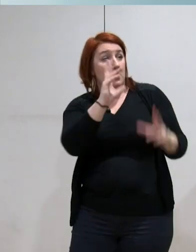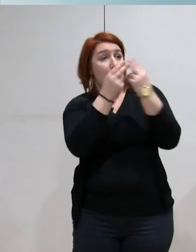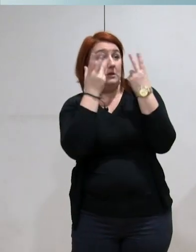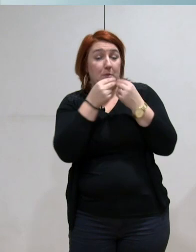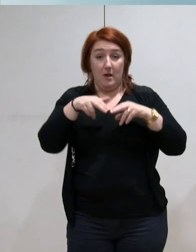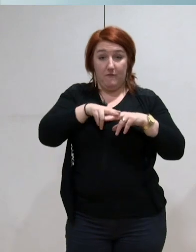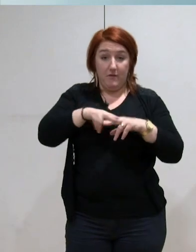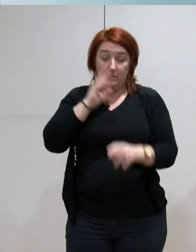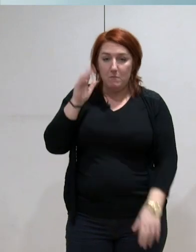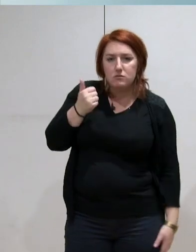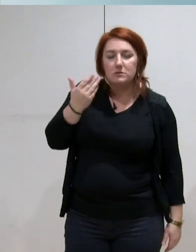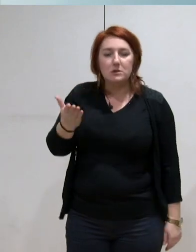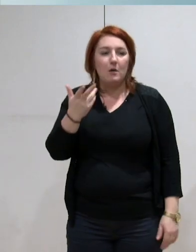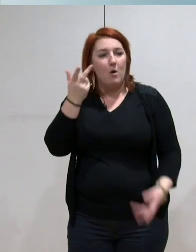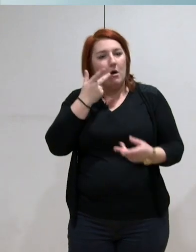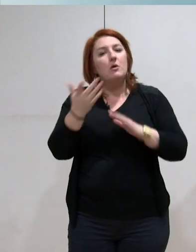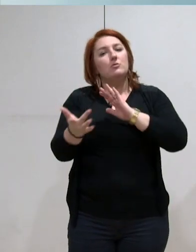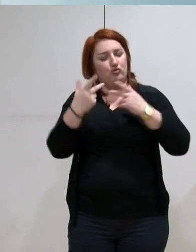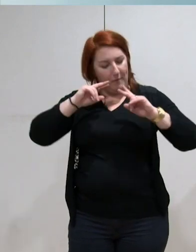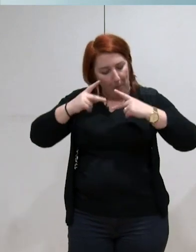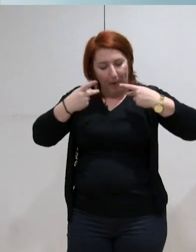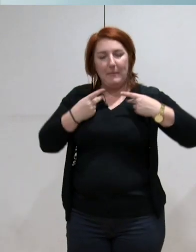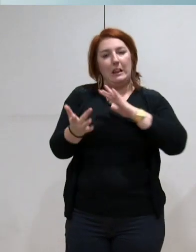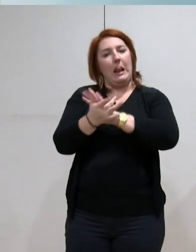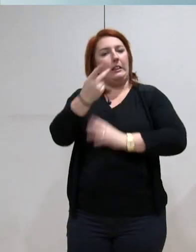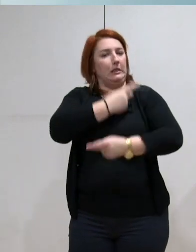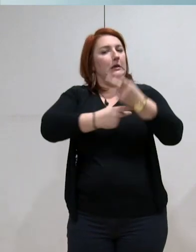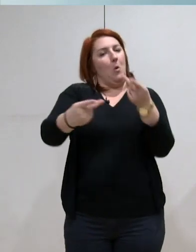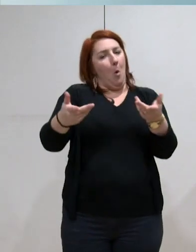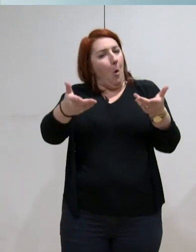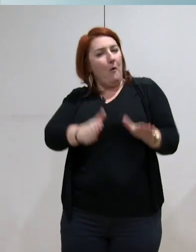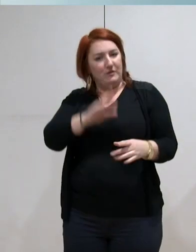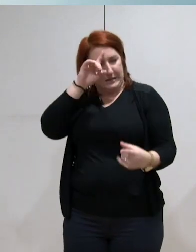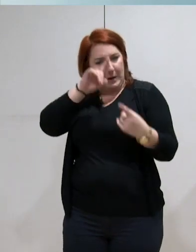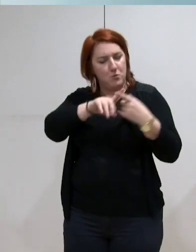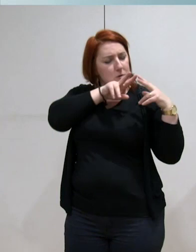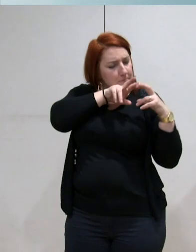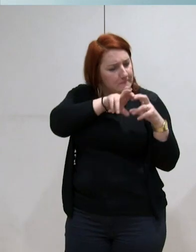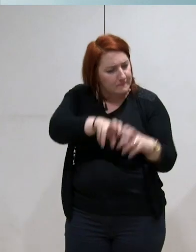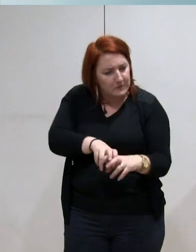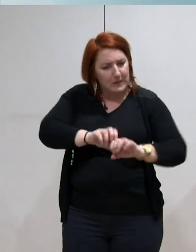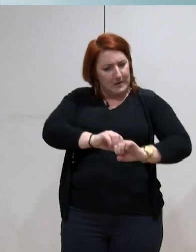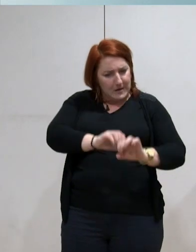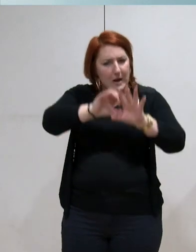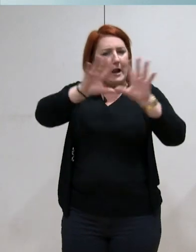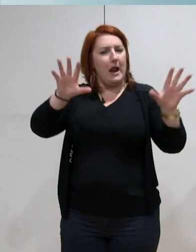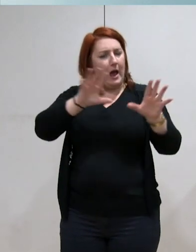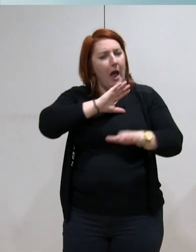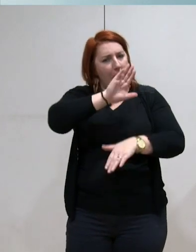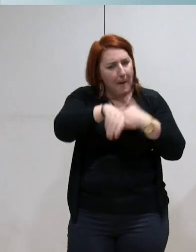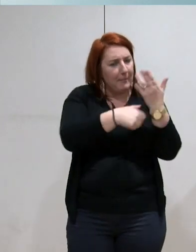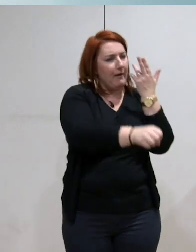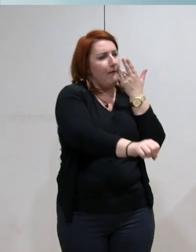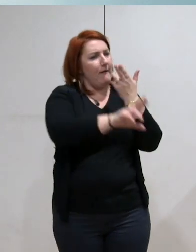je me permettrai de vous adresser une lettre officielle pour vous demander quand même de creuser un petit peu cette question et de nous informer sur la